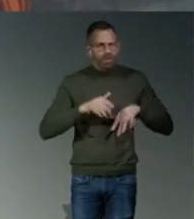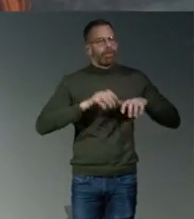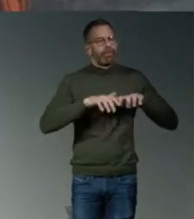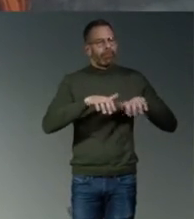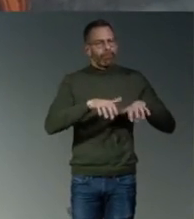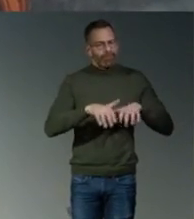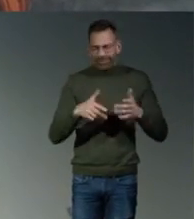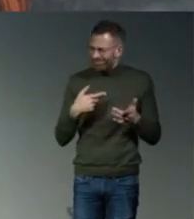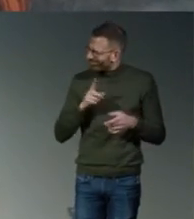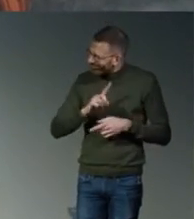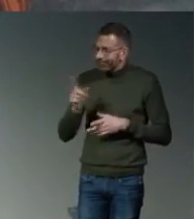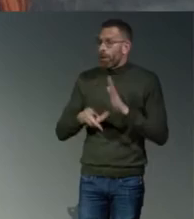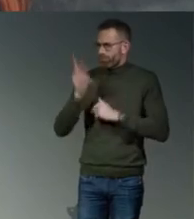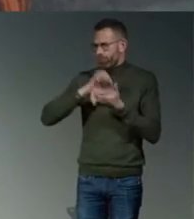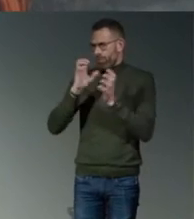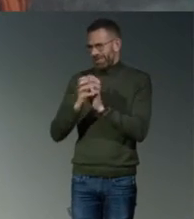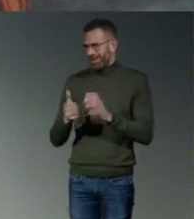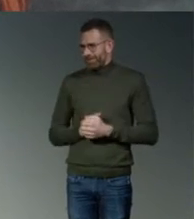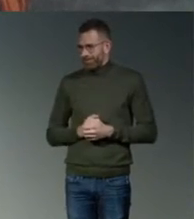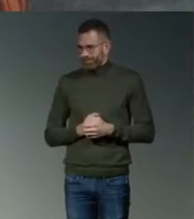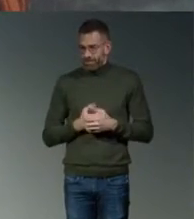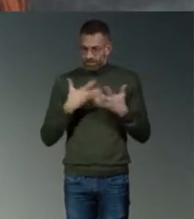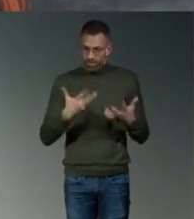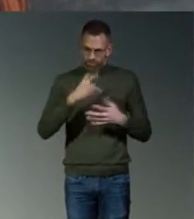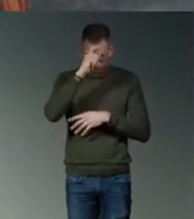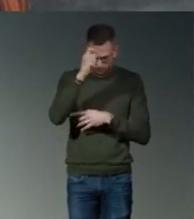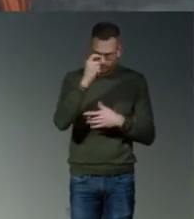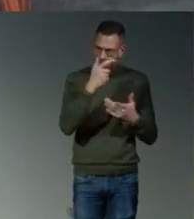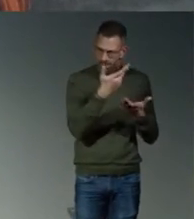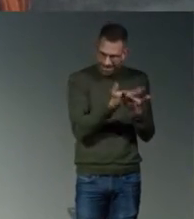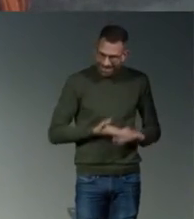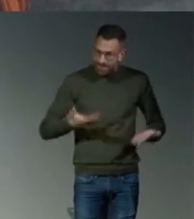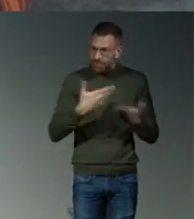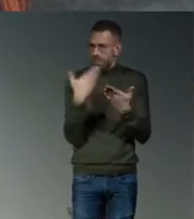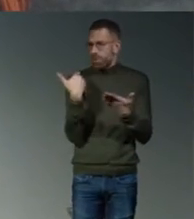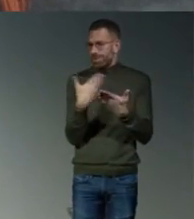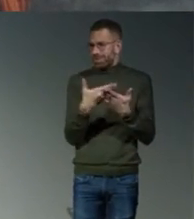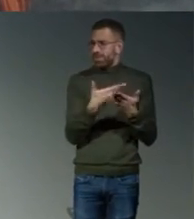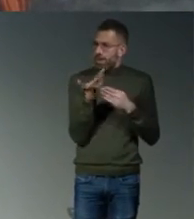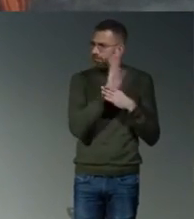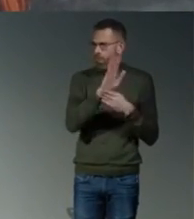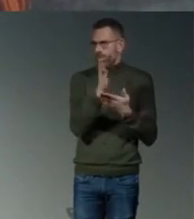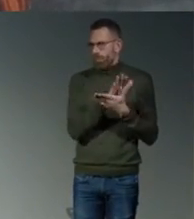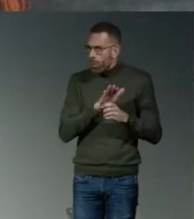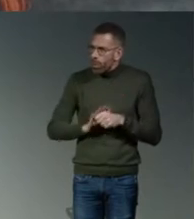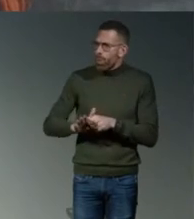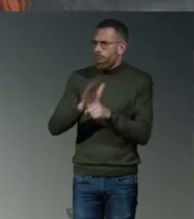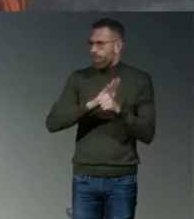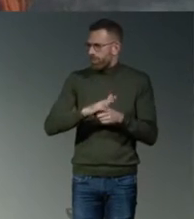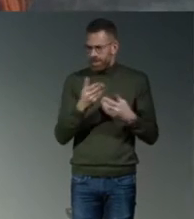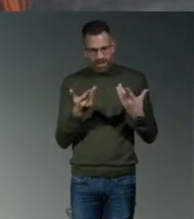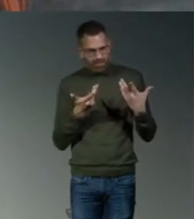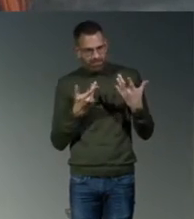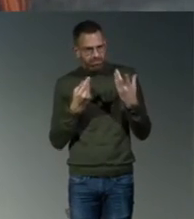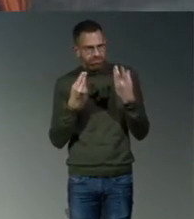rendre hommage à cette amplitude et essayer de donner un